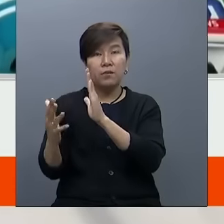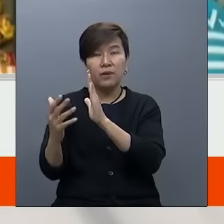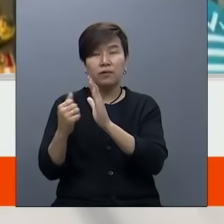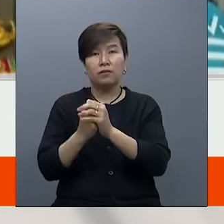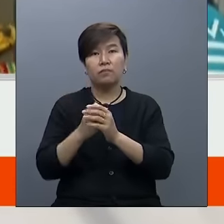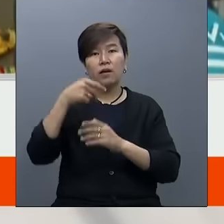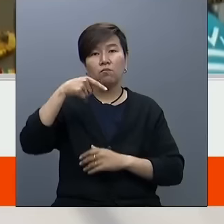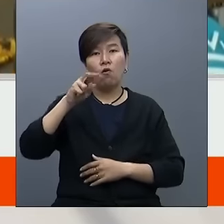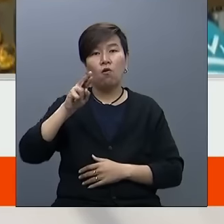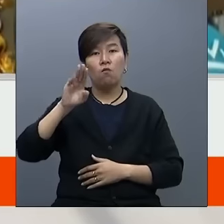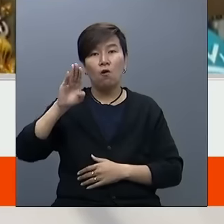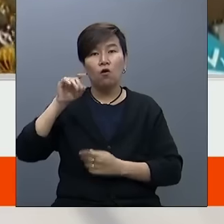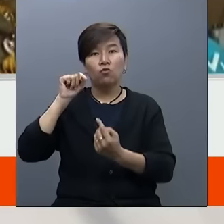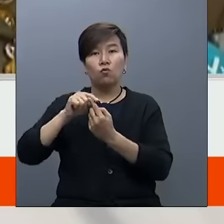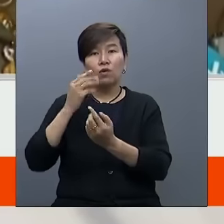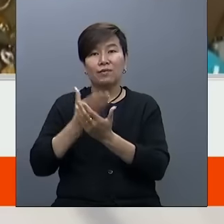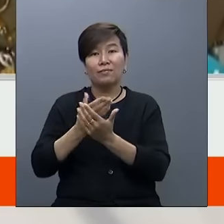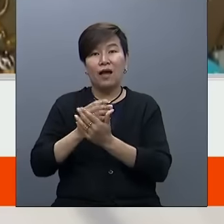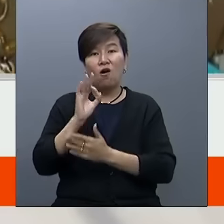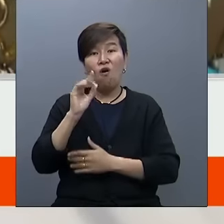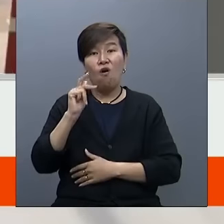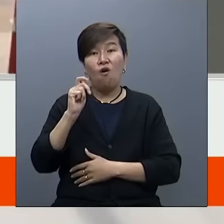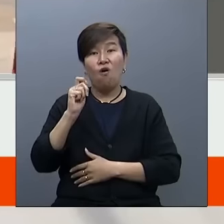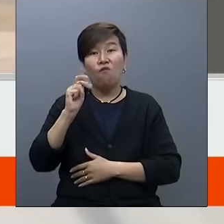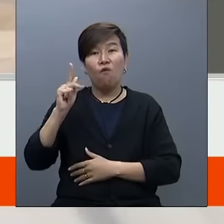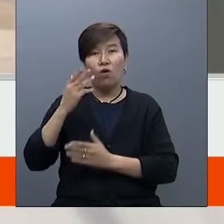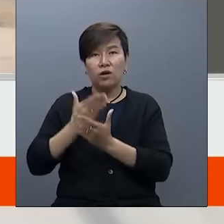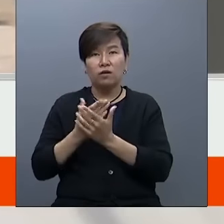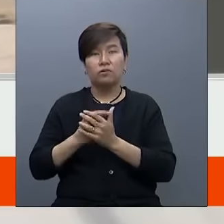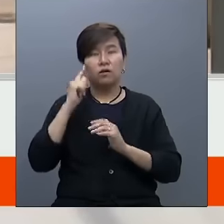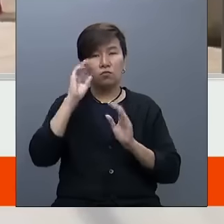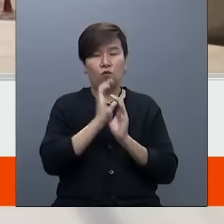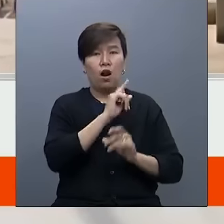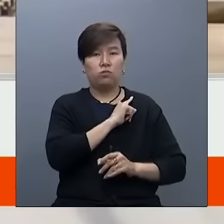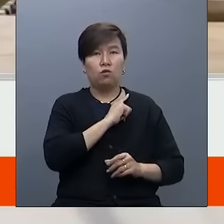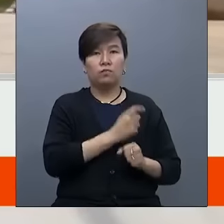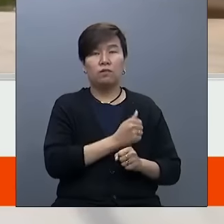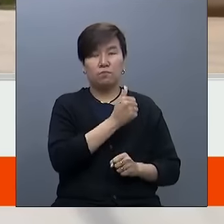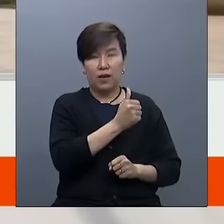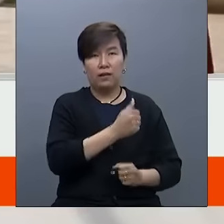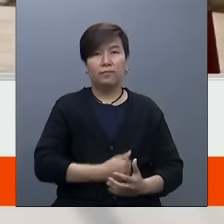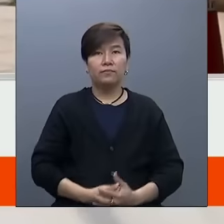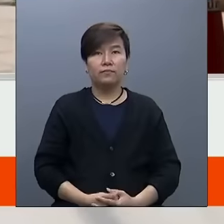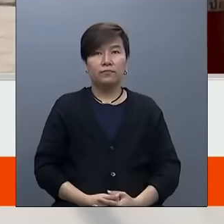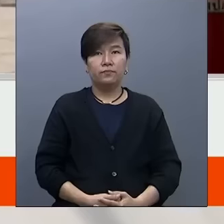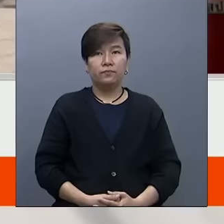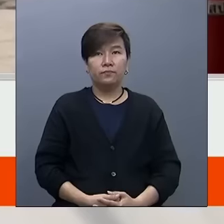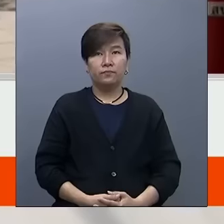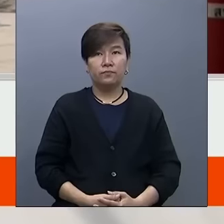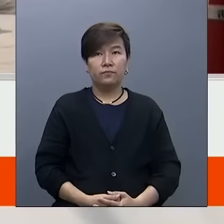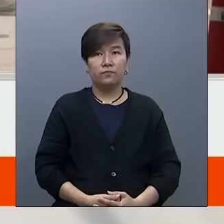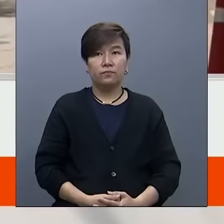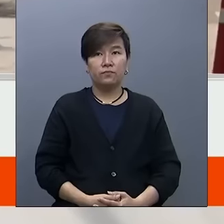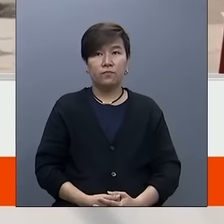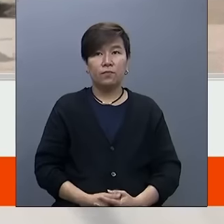ราชบัญญัติฟอกเงินล้วนๆเนี่ยอันนี้ตำรวจสอบสวนเองได้ครับ ค่ะมาอีกเรื่องนึงค่ะ มีเท่านี้เลยครับ ค่ะ ได้ครับ ค่ะขออนุญาตสอบถามเ